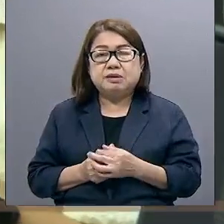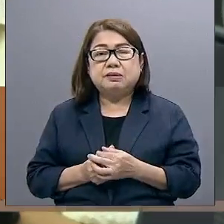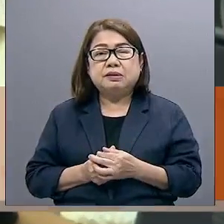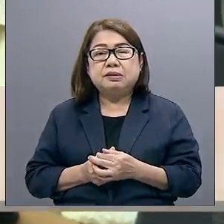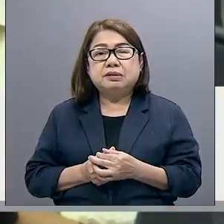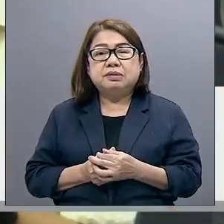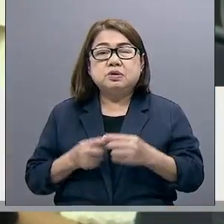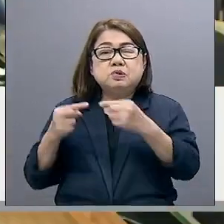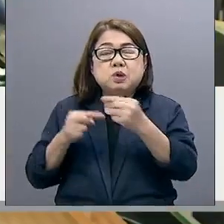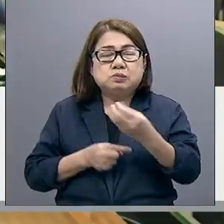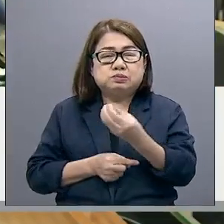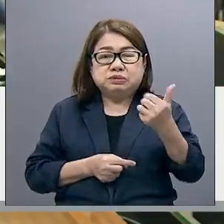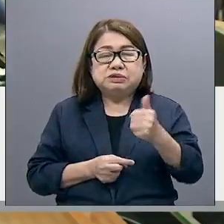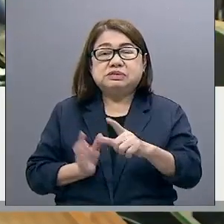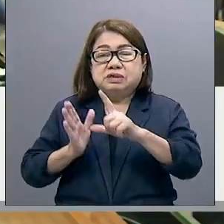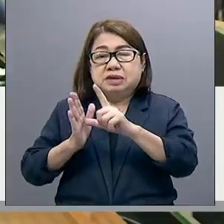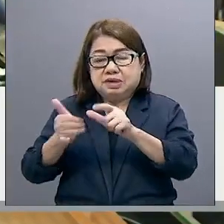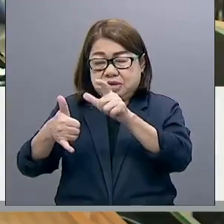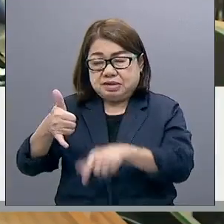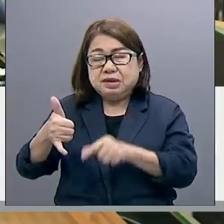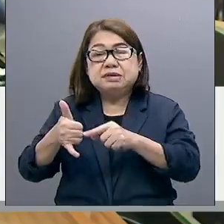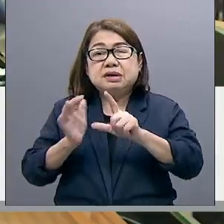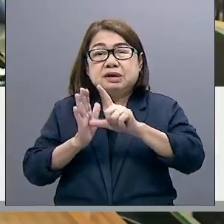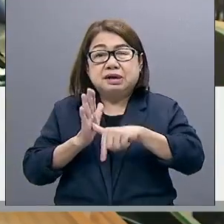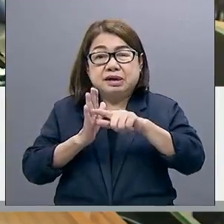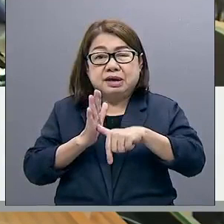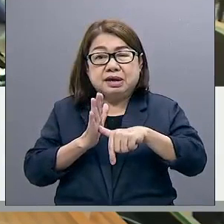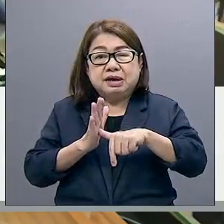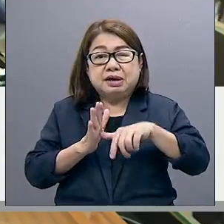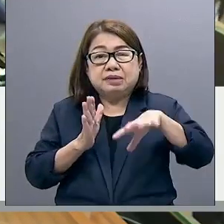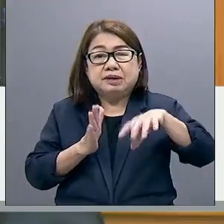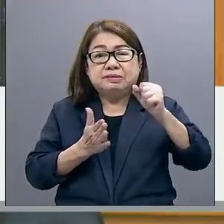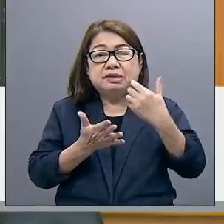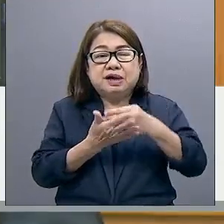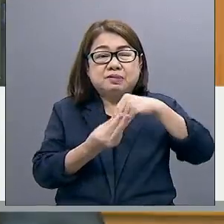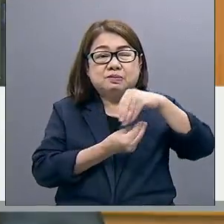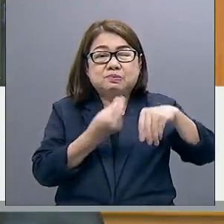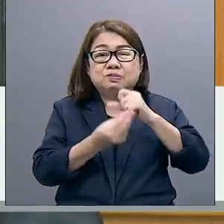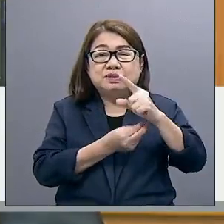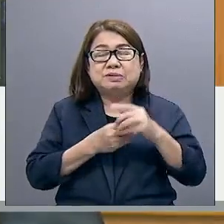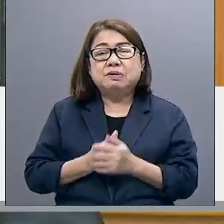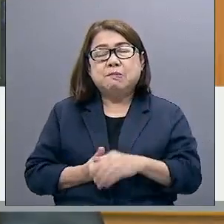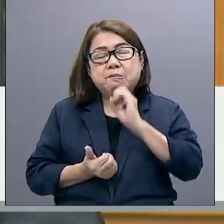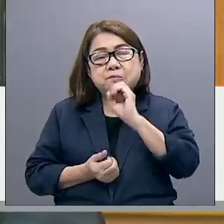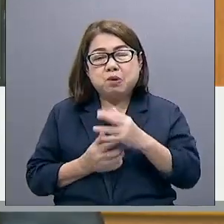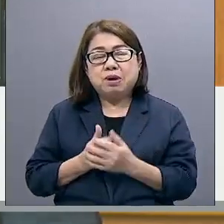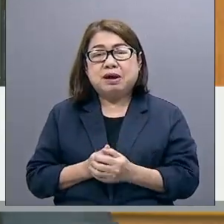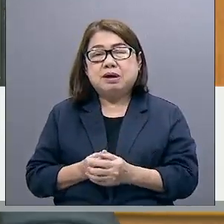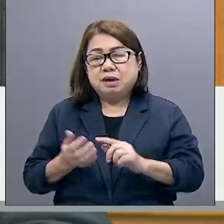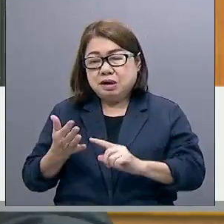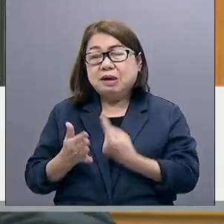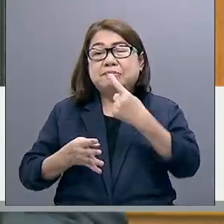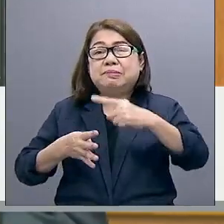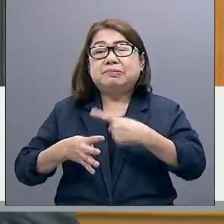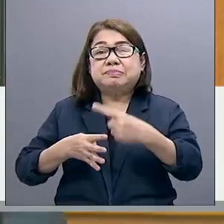พิชญะนันท์เลขาธิการสำนักงานสภาการพัฒนาการเศรษฐกิจและสังคมแห่งชาติรายงานภาวะทางสังคมไทยไตรมาสแรกของ